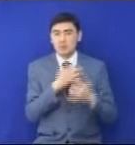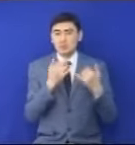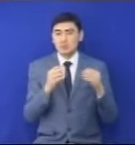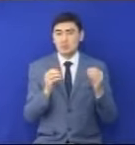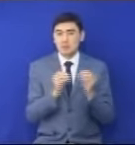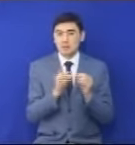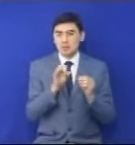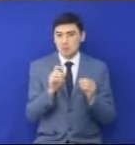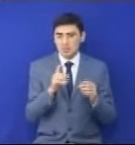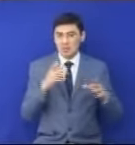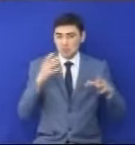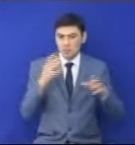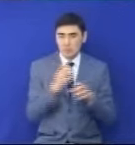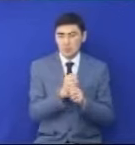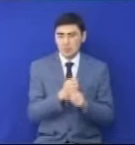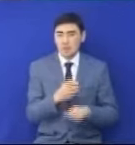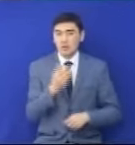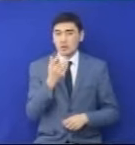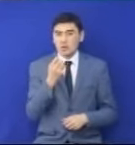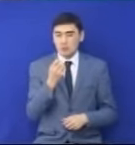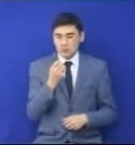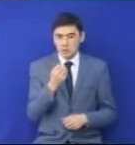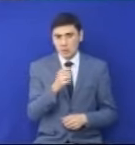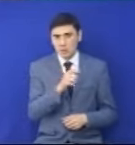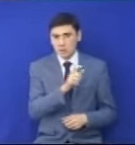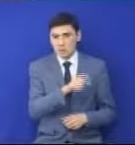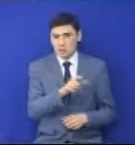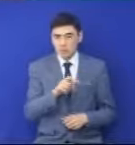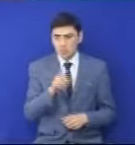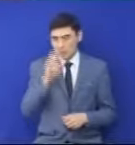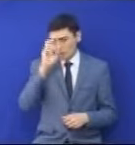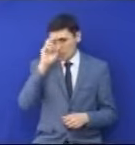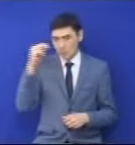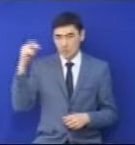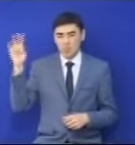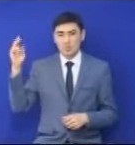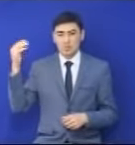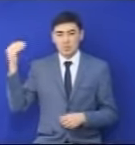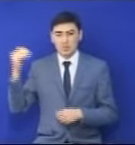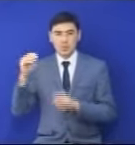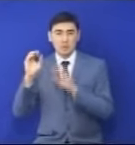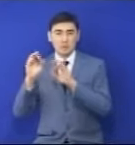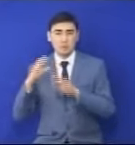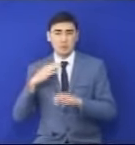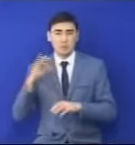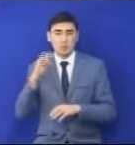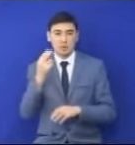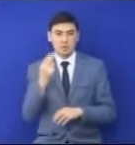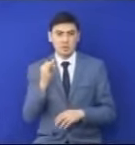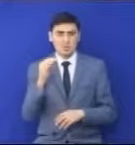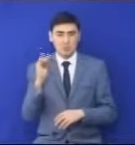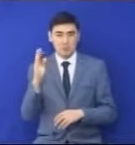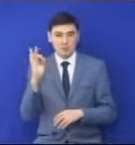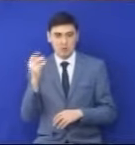қысқарған. Бұдан бөлек бармақ басты көз қыстылыққа елбасы жолдауында көрсетілген цифрландыру үрдісіде тұсау болып